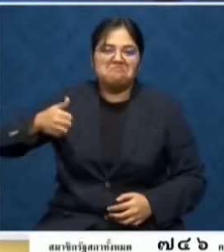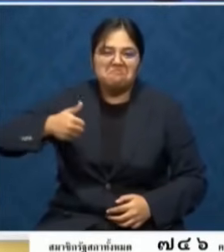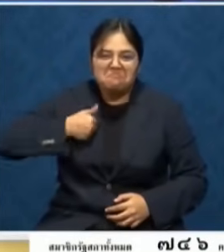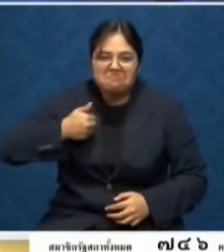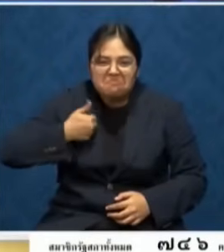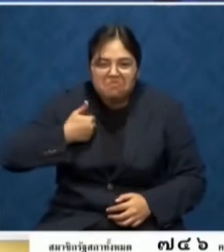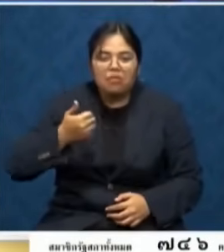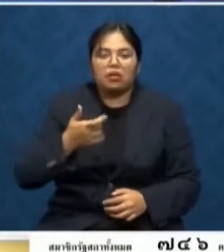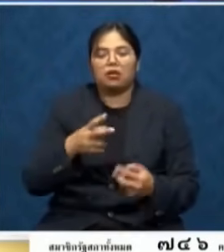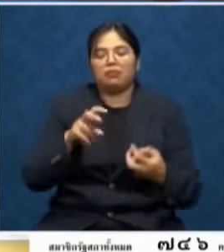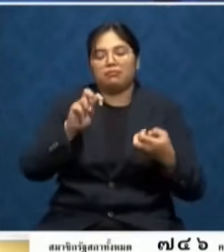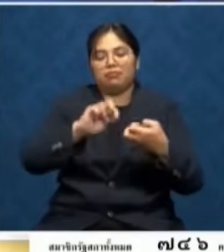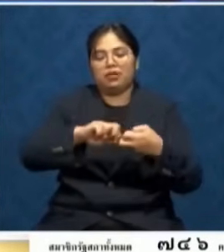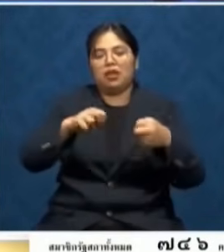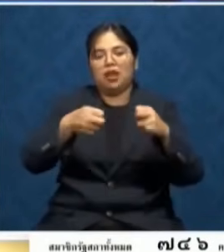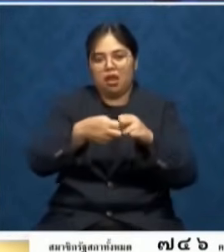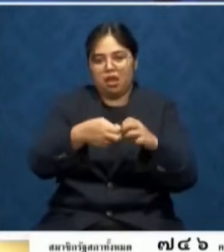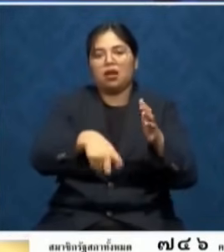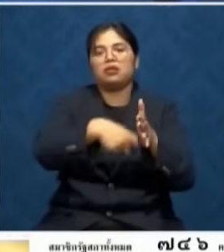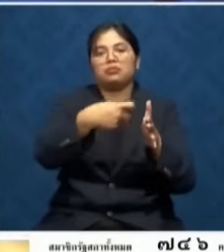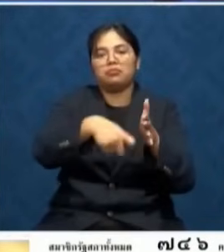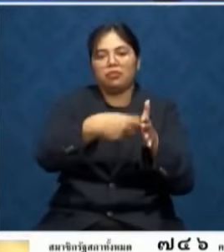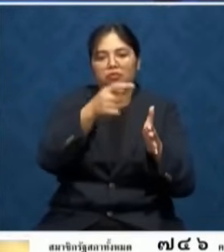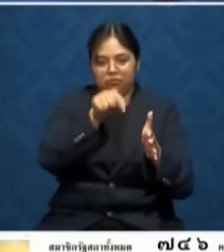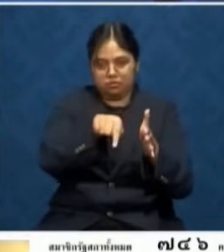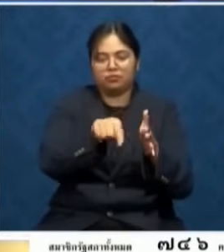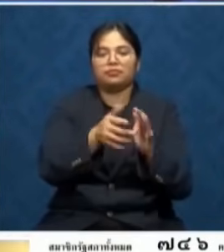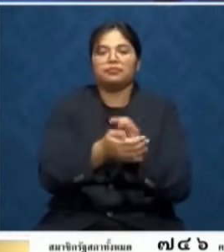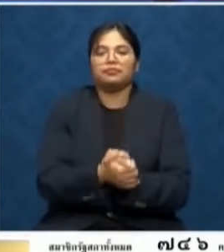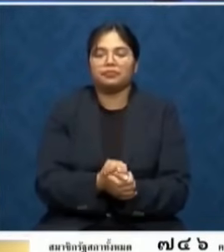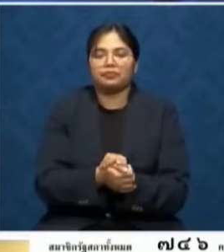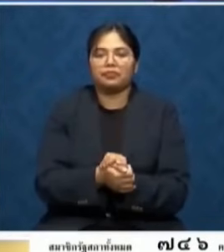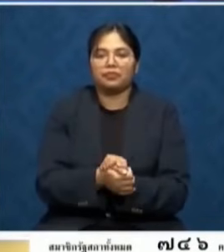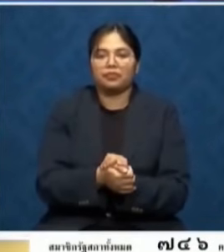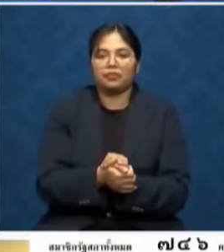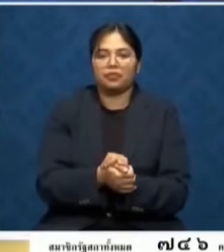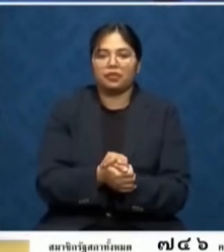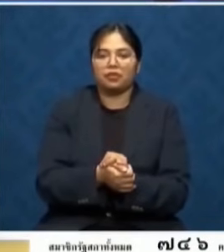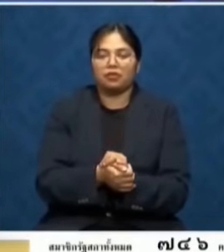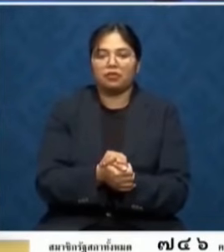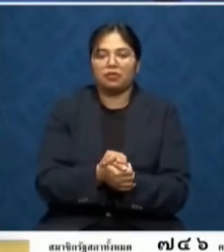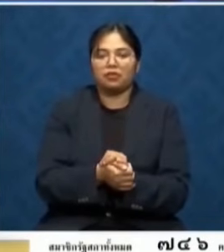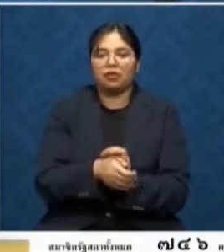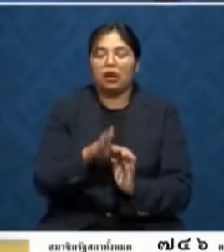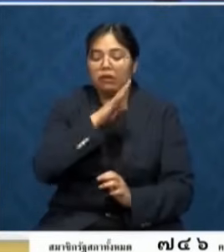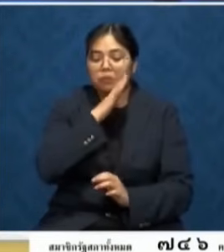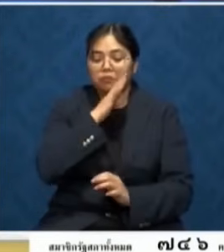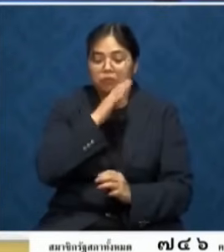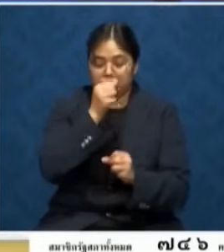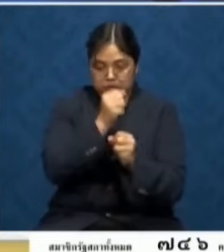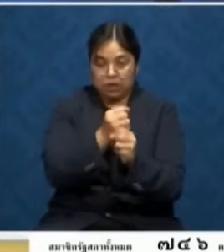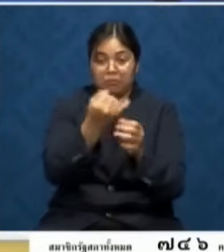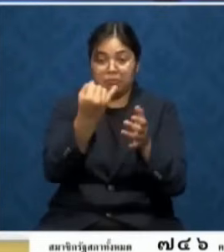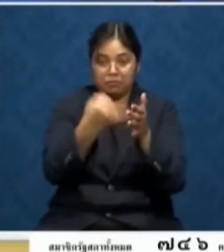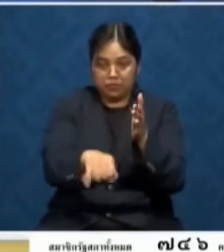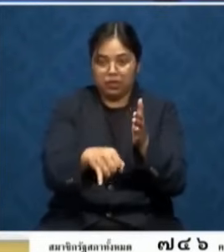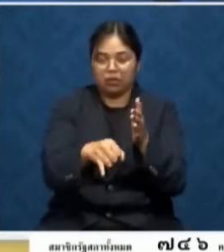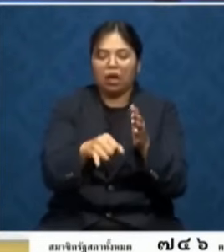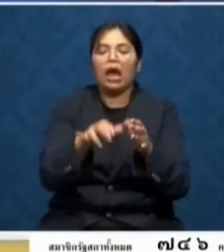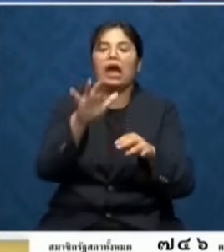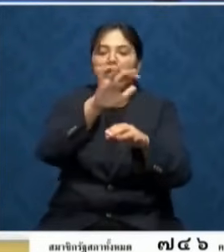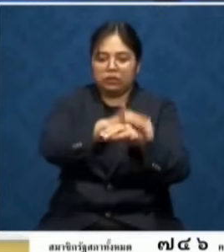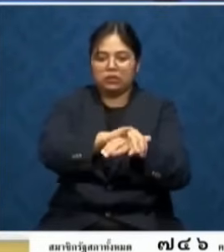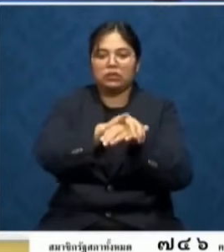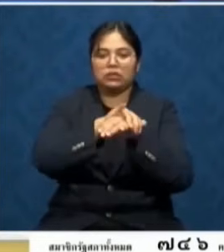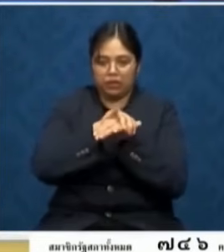าของปัญหาดังนั้นเราจำเป็นต้องยึดว่าผู้ทำผิดก็ตำรวจสอบอัย